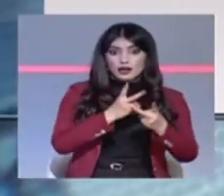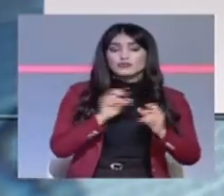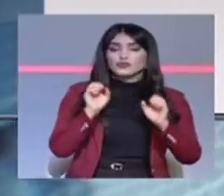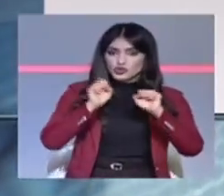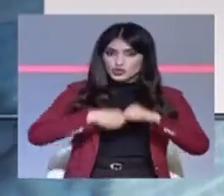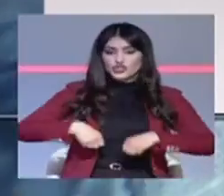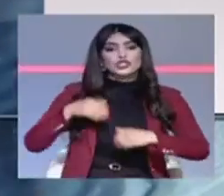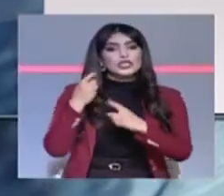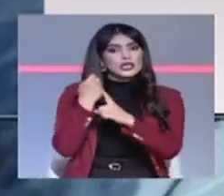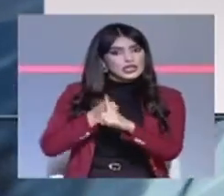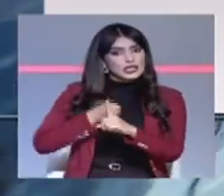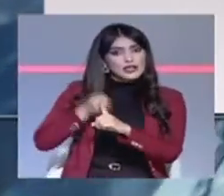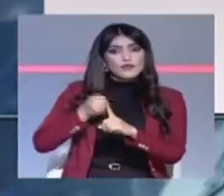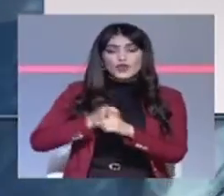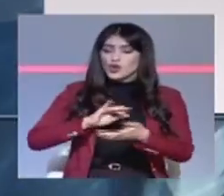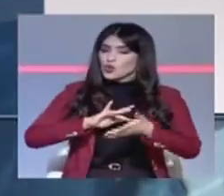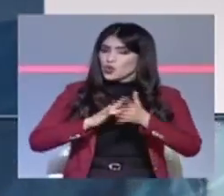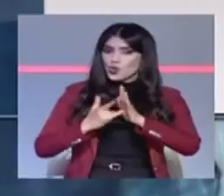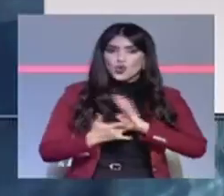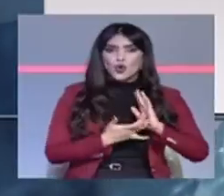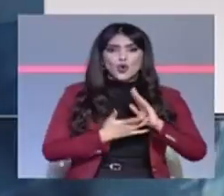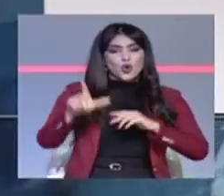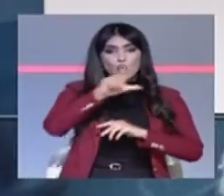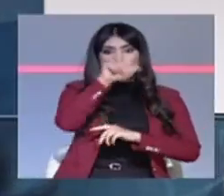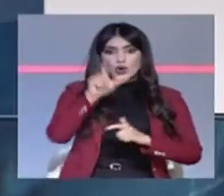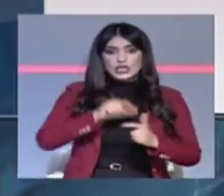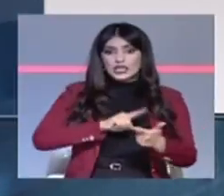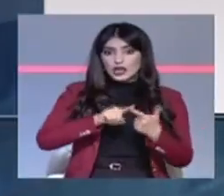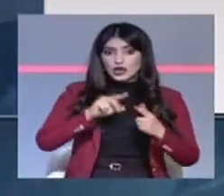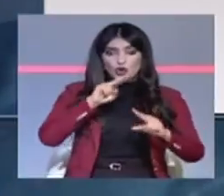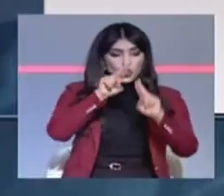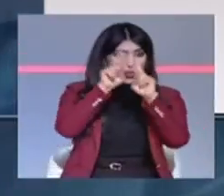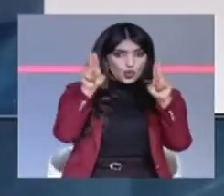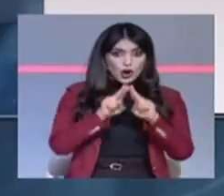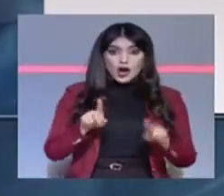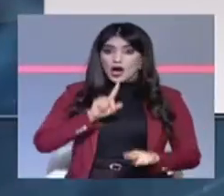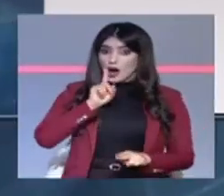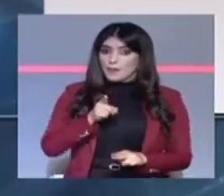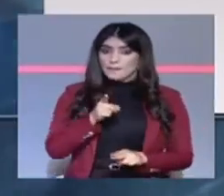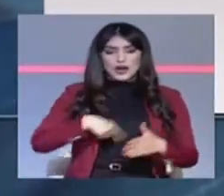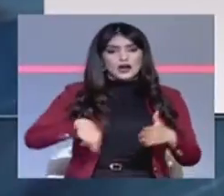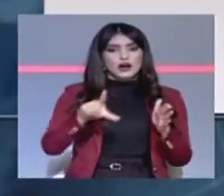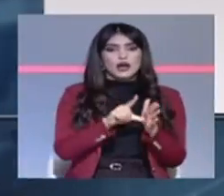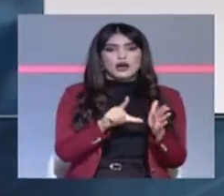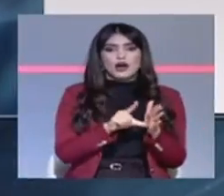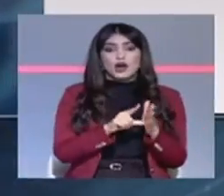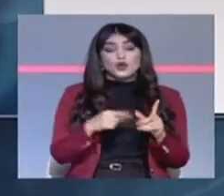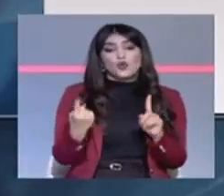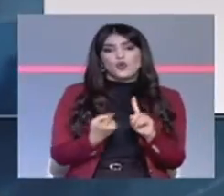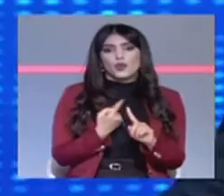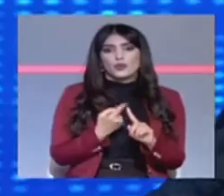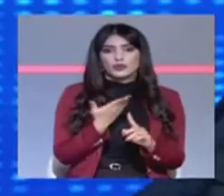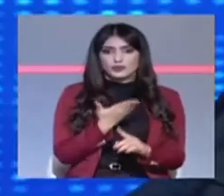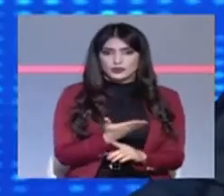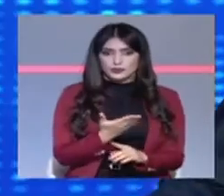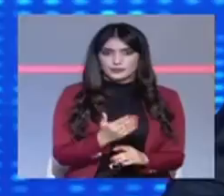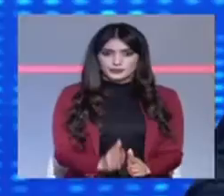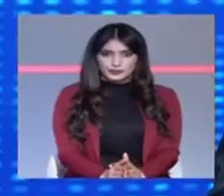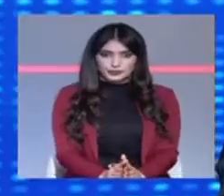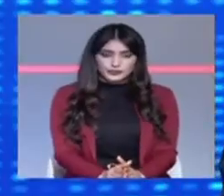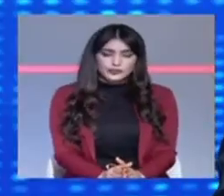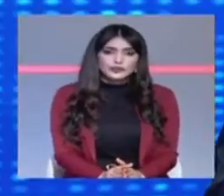الدفاع عنها بكل الاشكال الممكنه وطنيا ودوليا امرا مشروعا وضروري كما